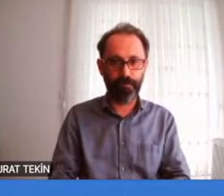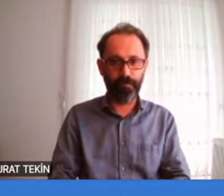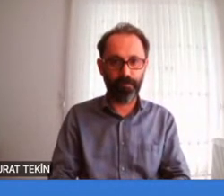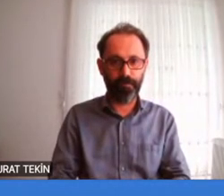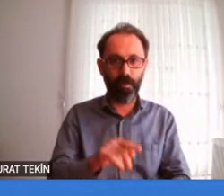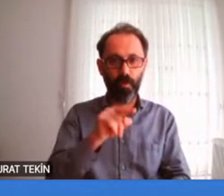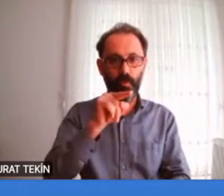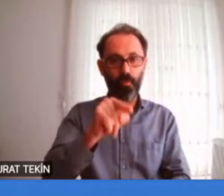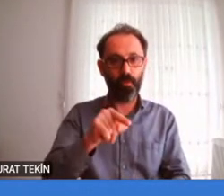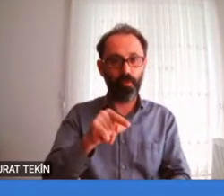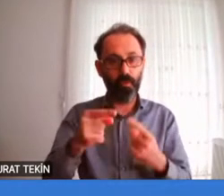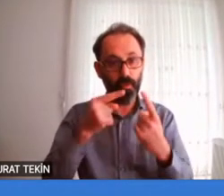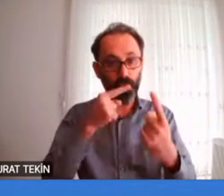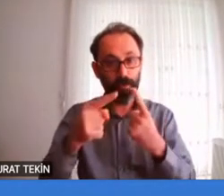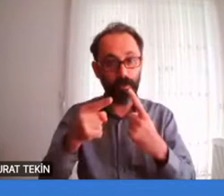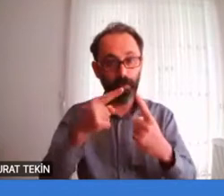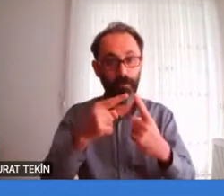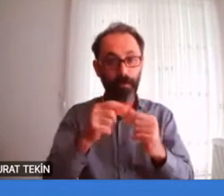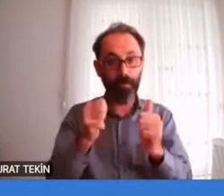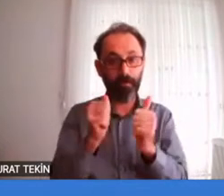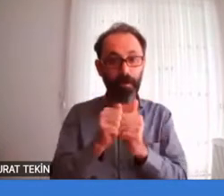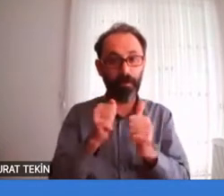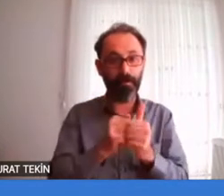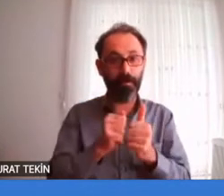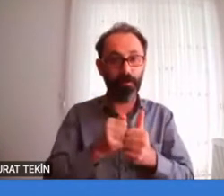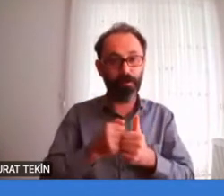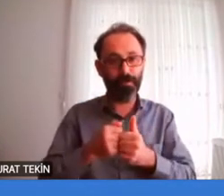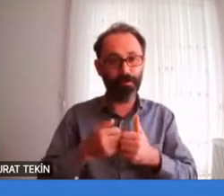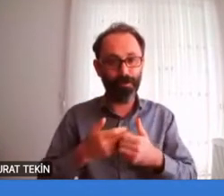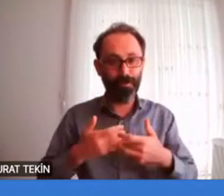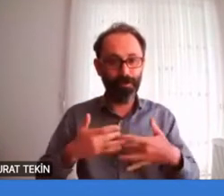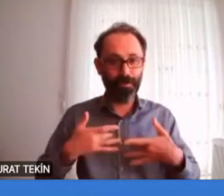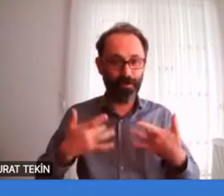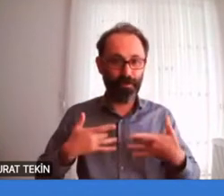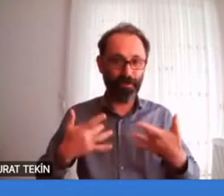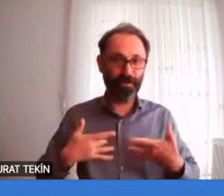Bugün bu söyleşi dolayısıyla bir arada olmaktan dolayı büyük bir